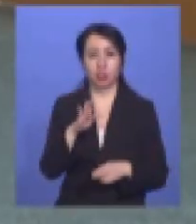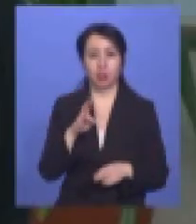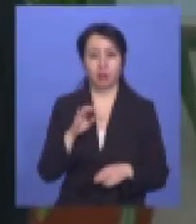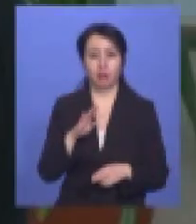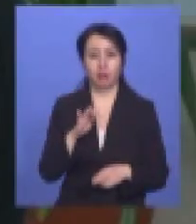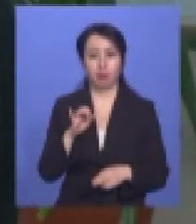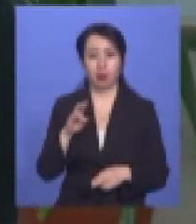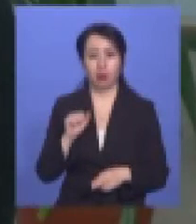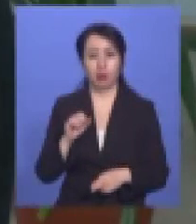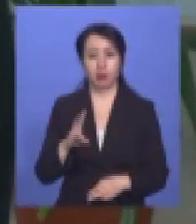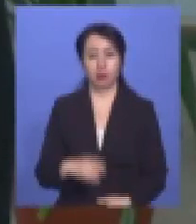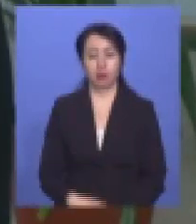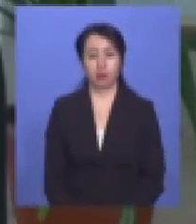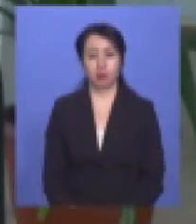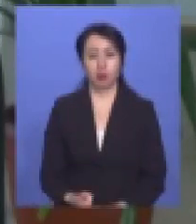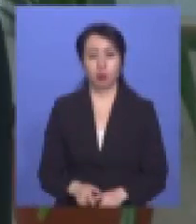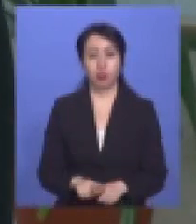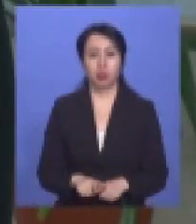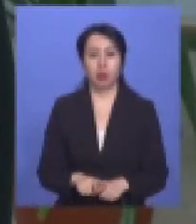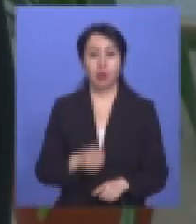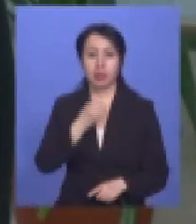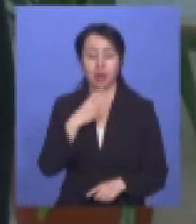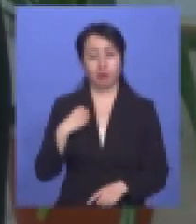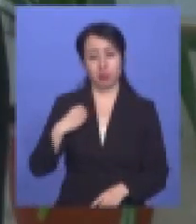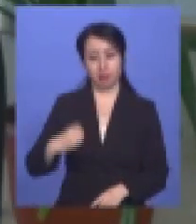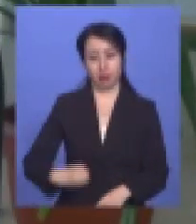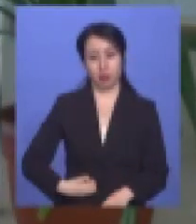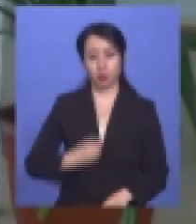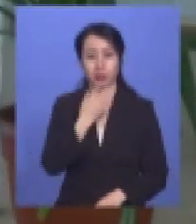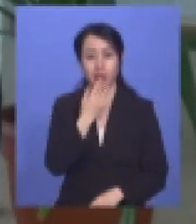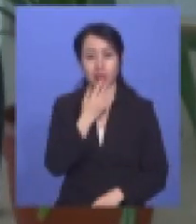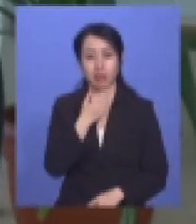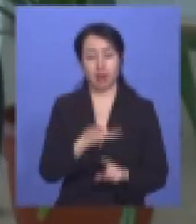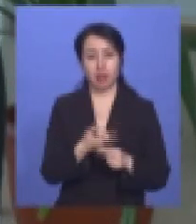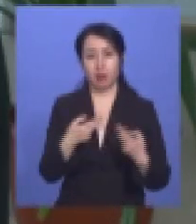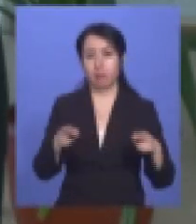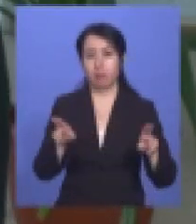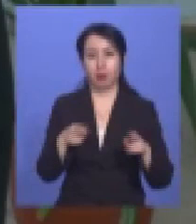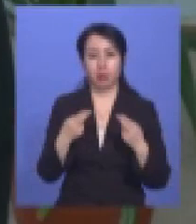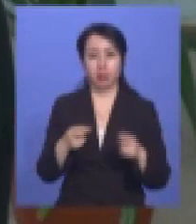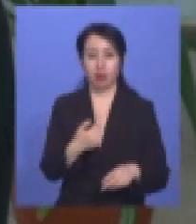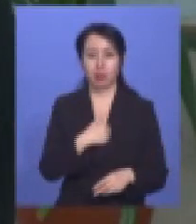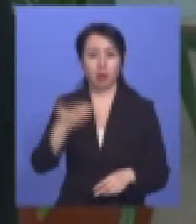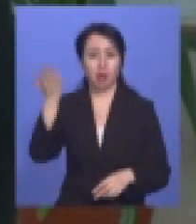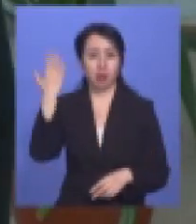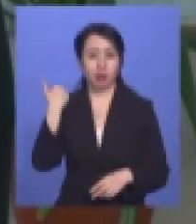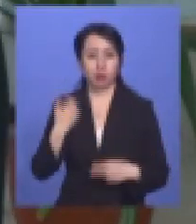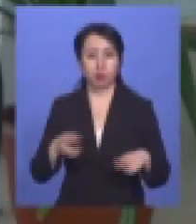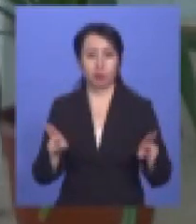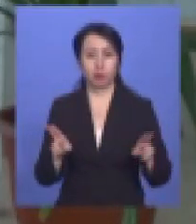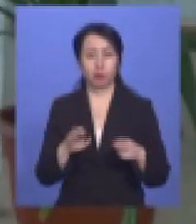Фабиан. Песня нравится, нравится французский язык. Вот. Эту песню мы вообще хотели давно петь,